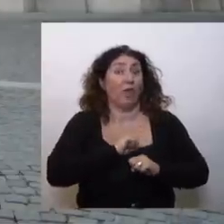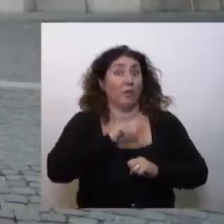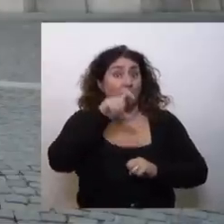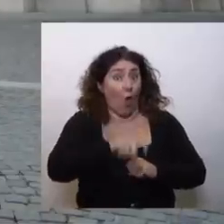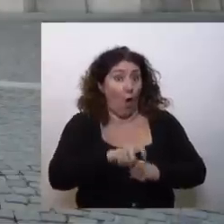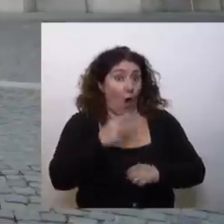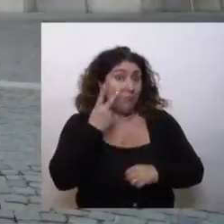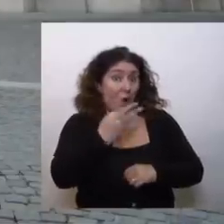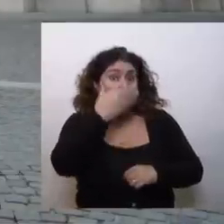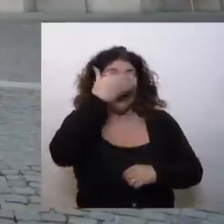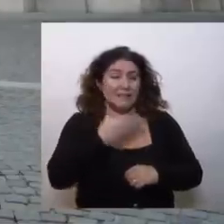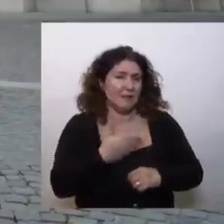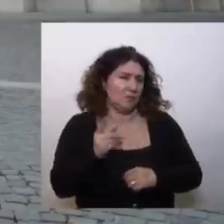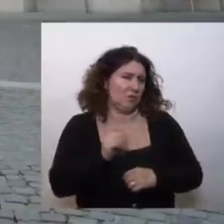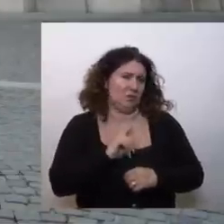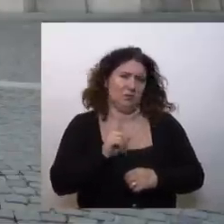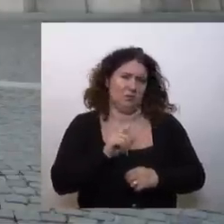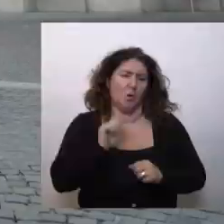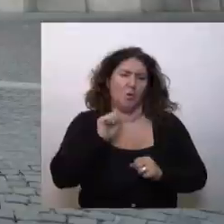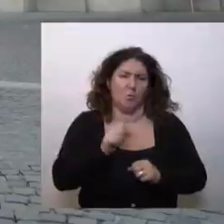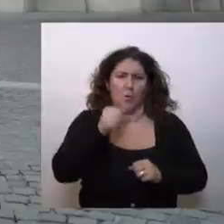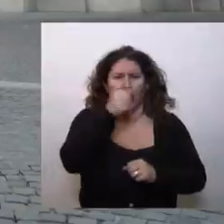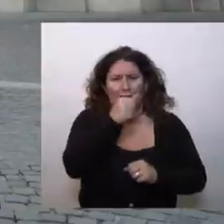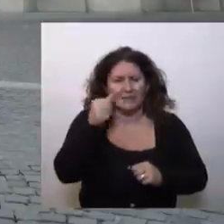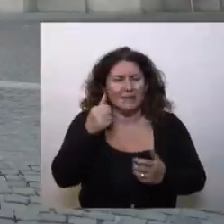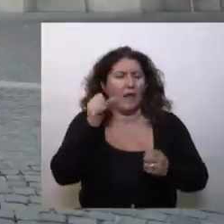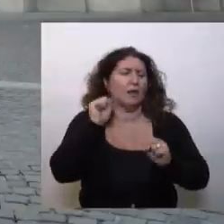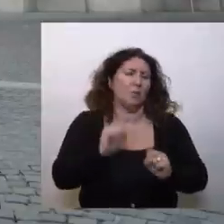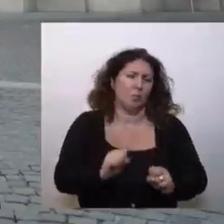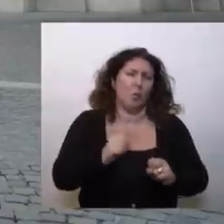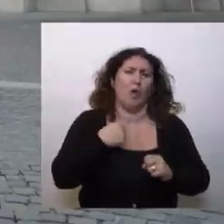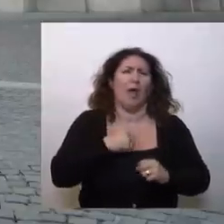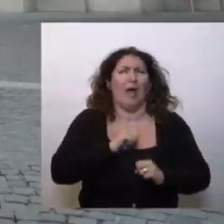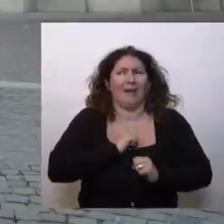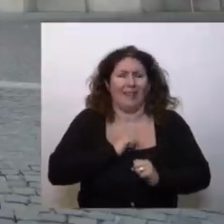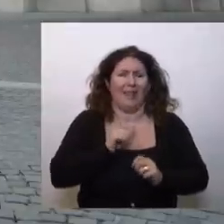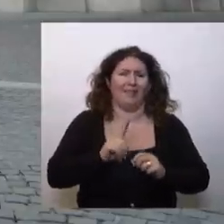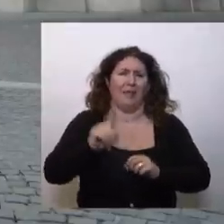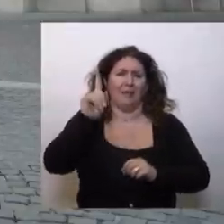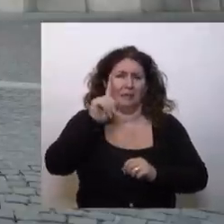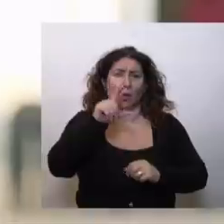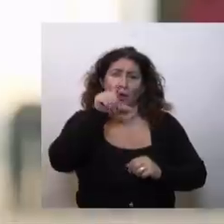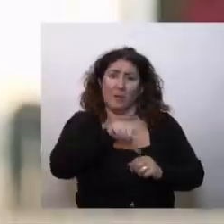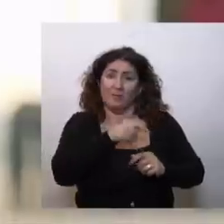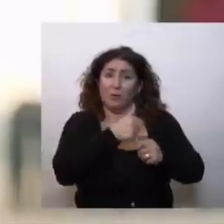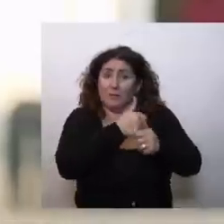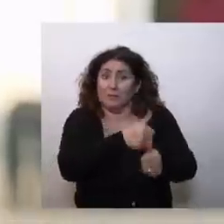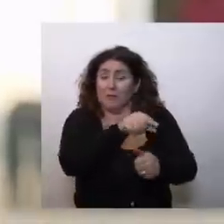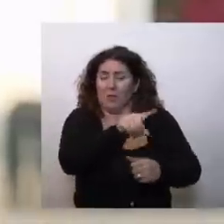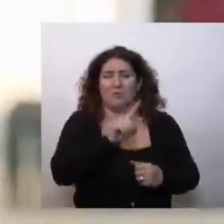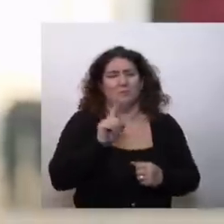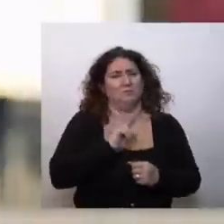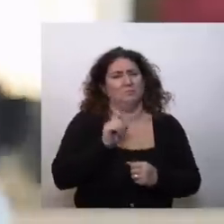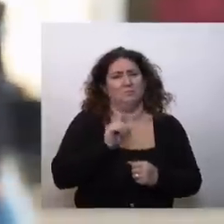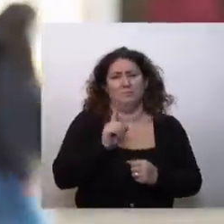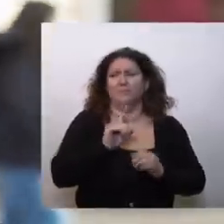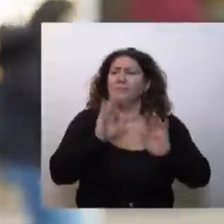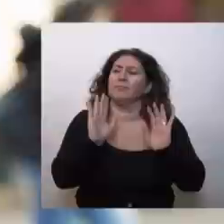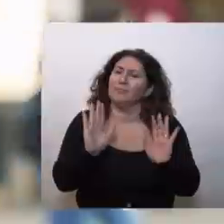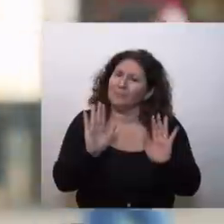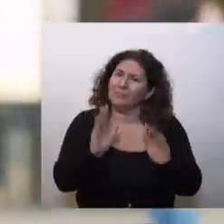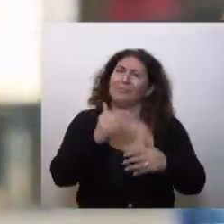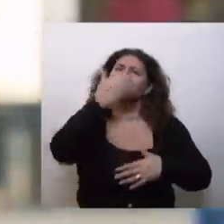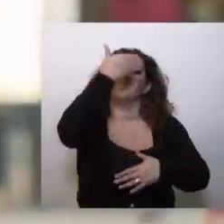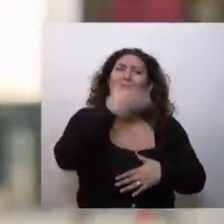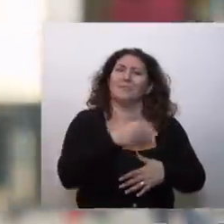Evidentemente si può essere cristiani, credenti, senza far riferimento a questo segno. Però certamente la Sindone